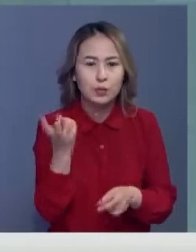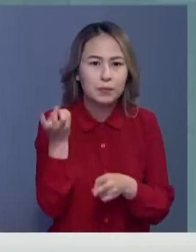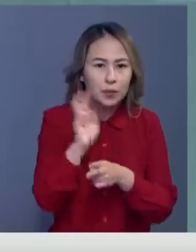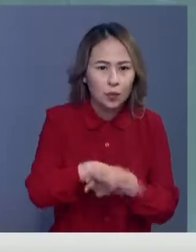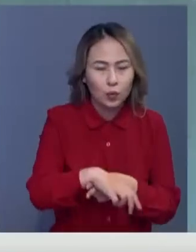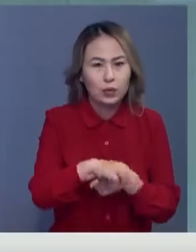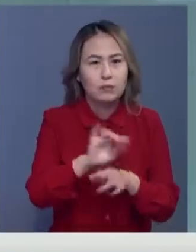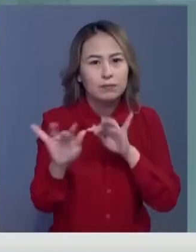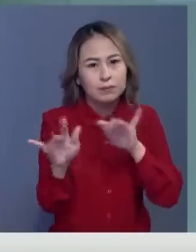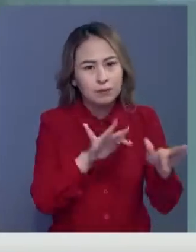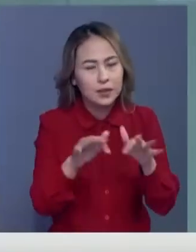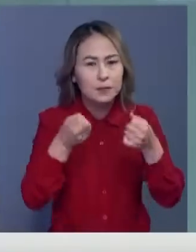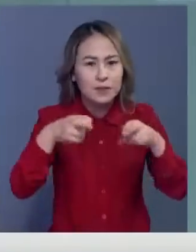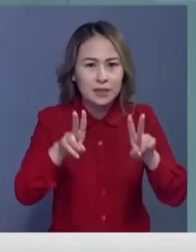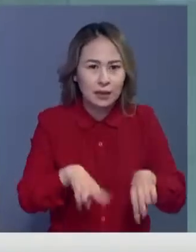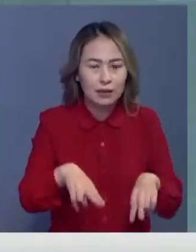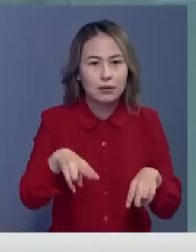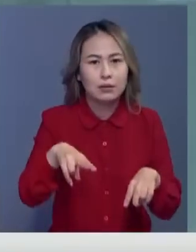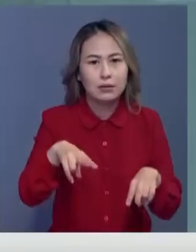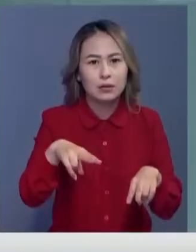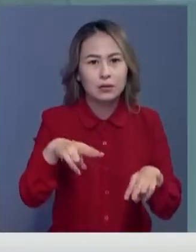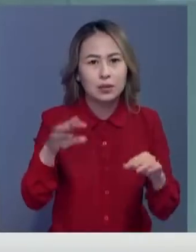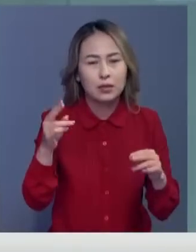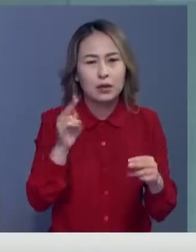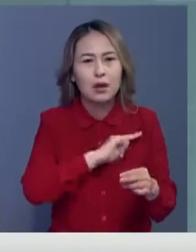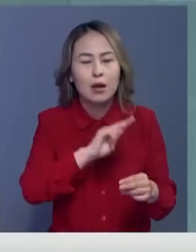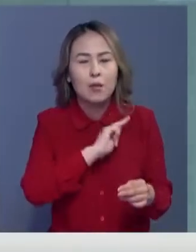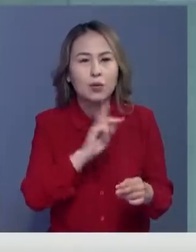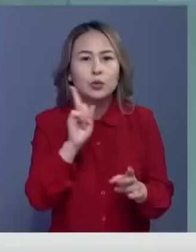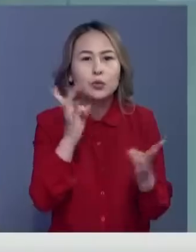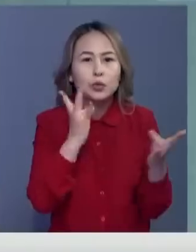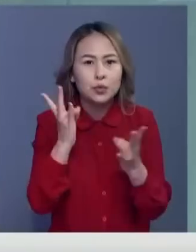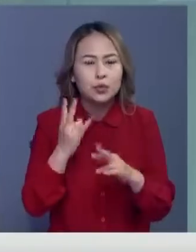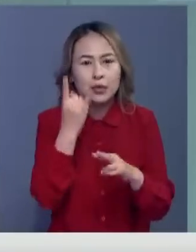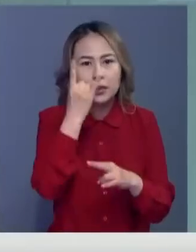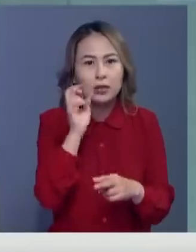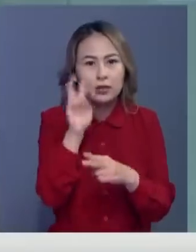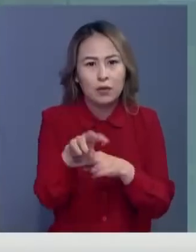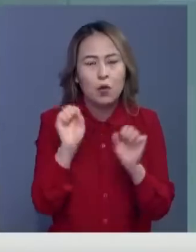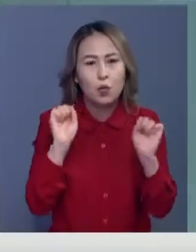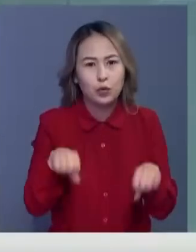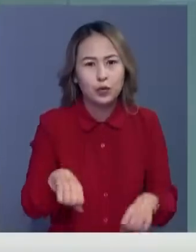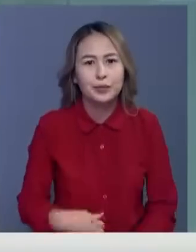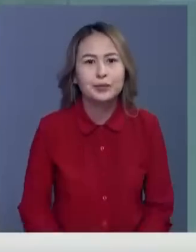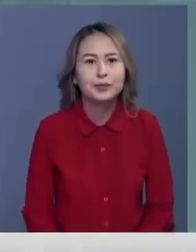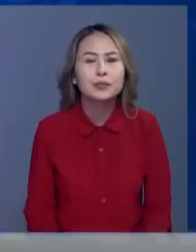келіп, арнайы жеңіл детілген қызмет көрсету терезелері бар, сол жерден алу мүмкіндігі сақталады.